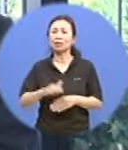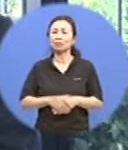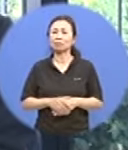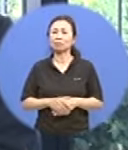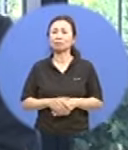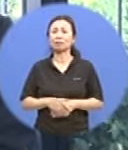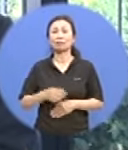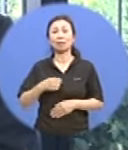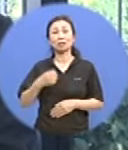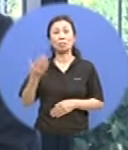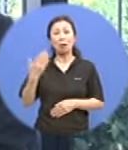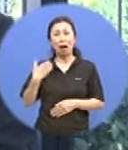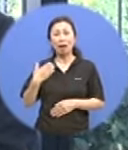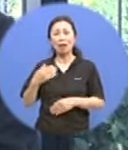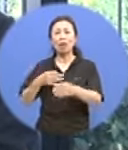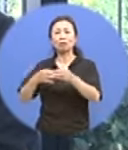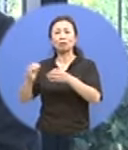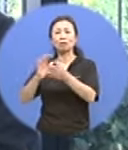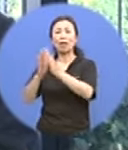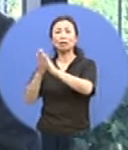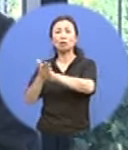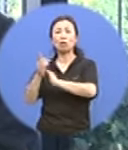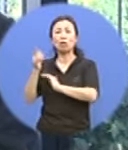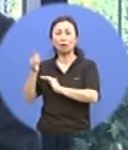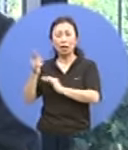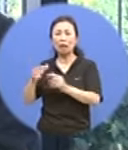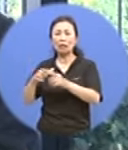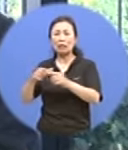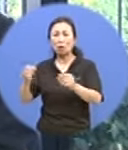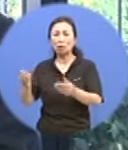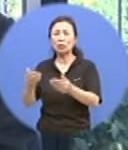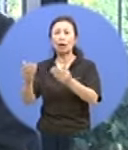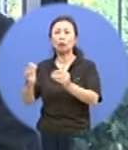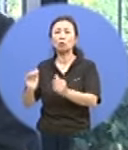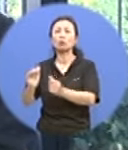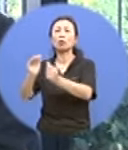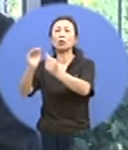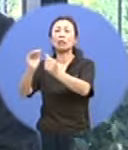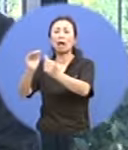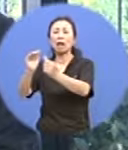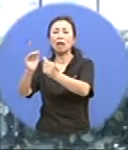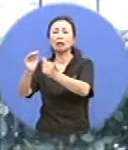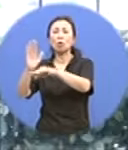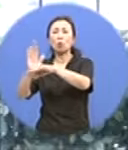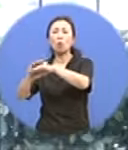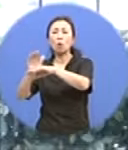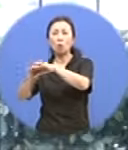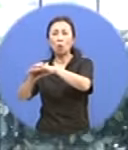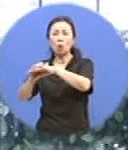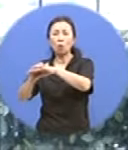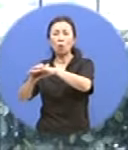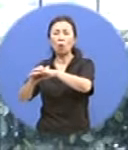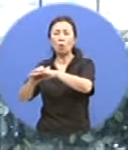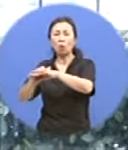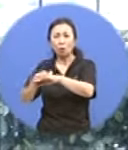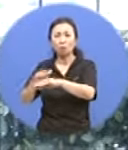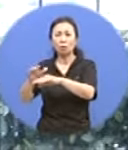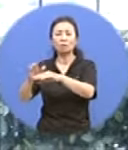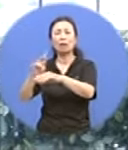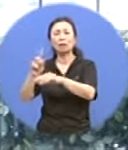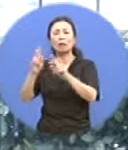省でね、日本産業を育てた時の、手法でありますところの、ビジョンをこう示しなが